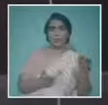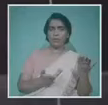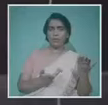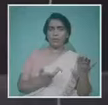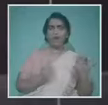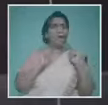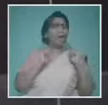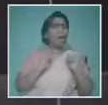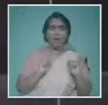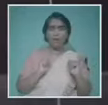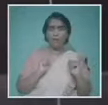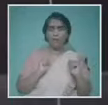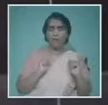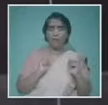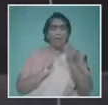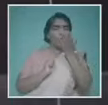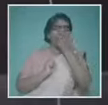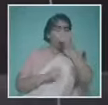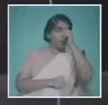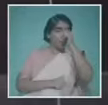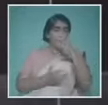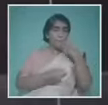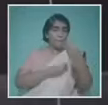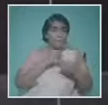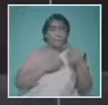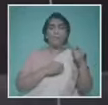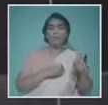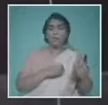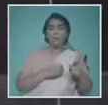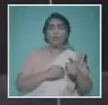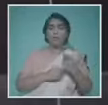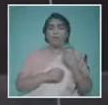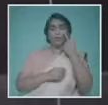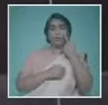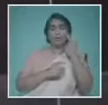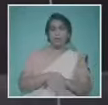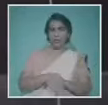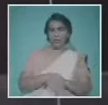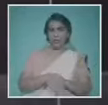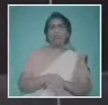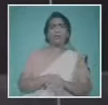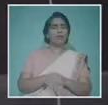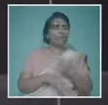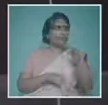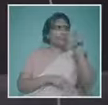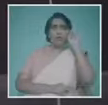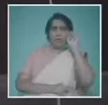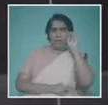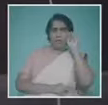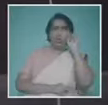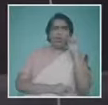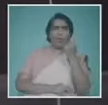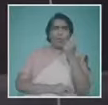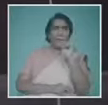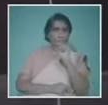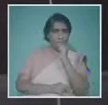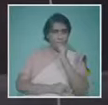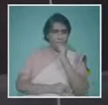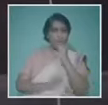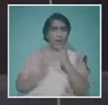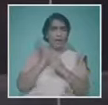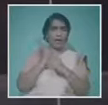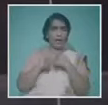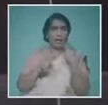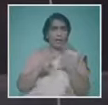කියලා. කොහොමද සීනිවංචාව උනේ? සීනිවංචාව උනේ සංවේදී කාරණා එළියට ගිය නිසා. කවුරු හරි දැනගත්තා රුපියල් 50ට තිබිච්ච